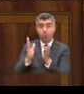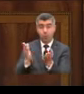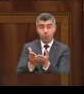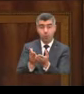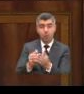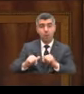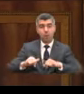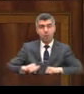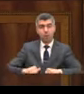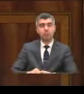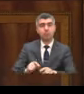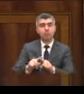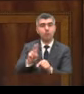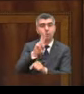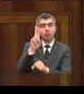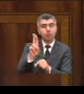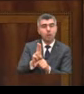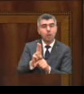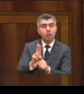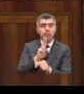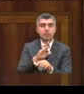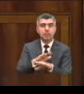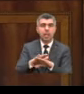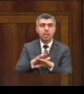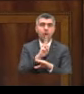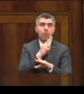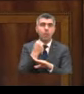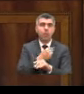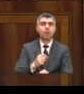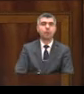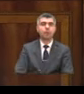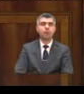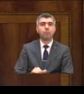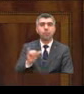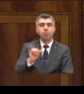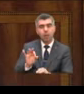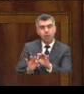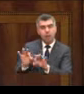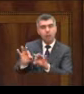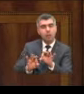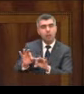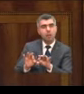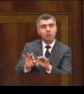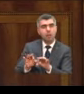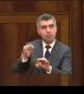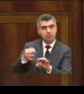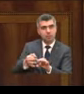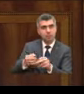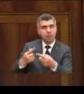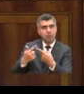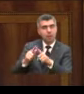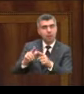الوزيرة يجعلنا نسائل سياسة الحكومة عن الإجراءات المتخذة لمعالجة الأوضاع